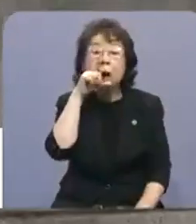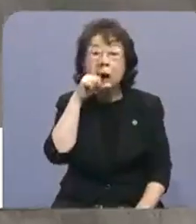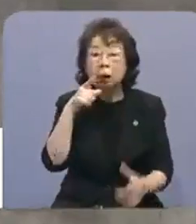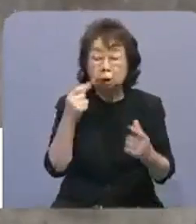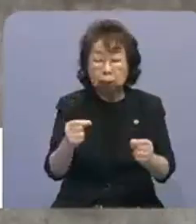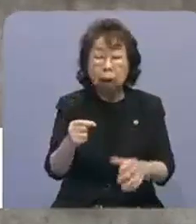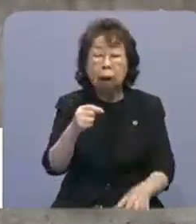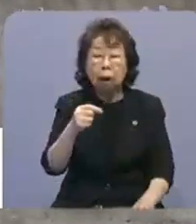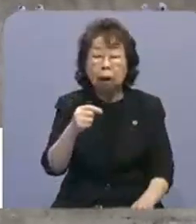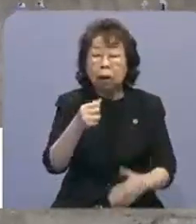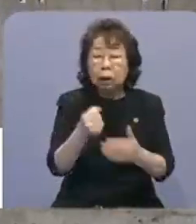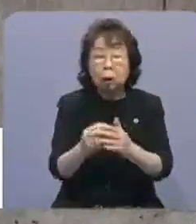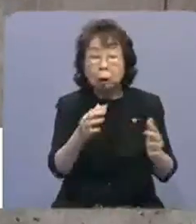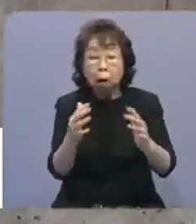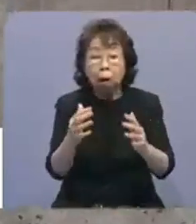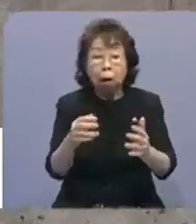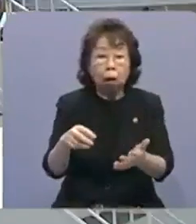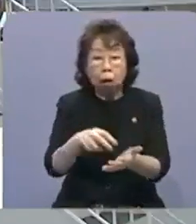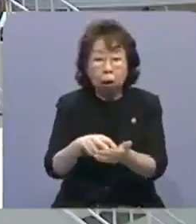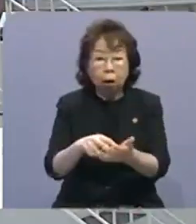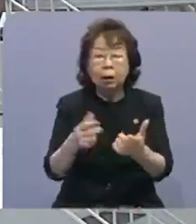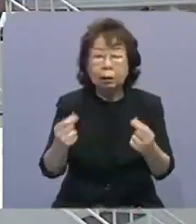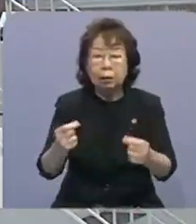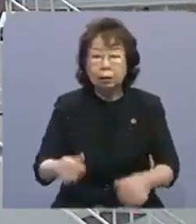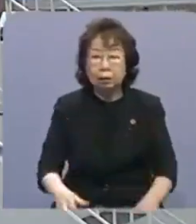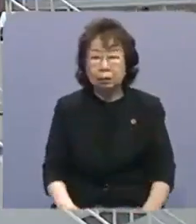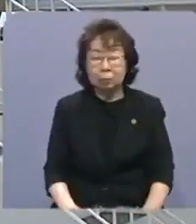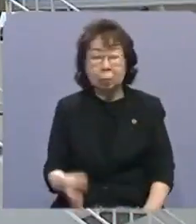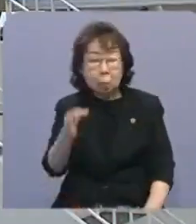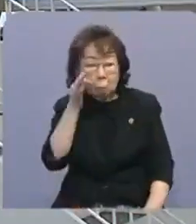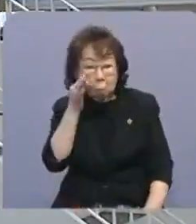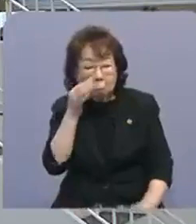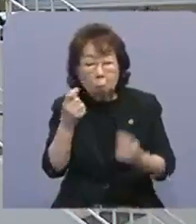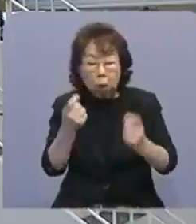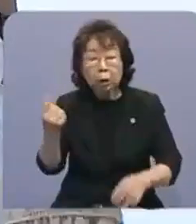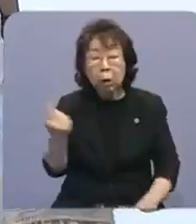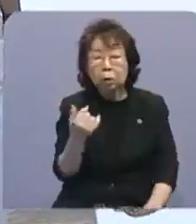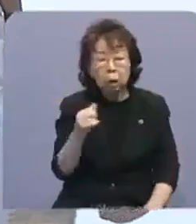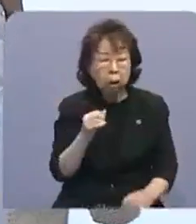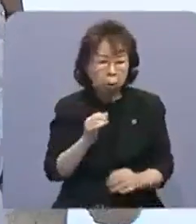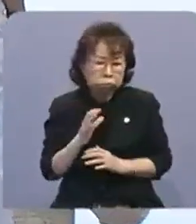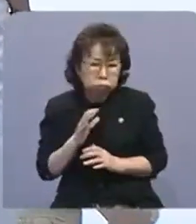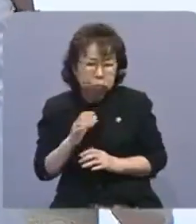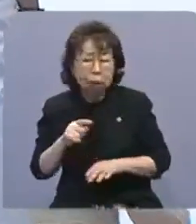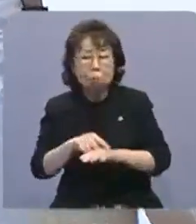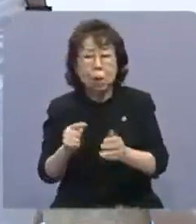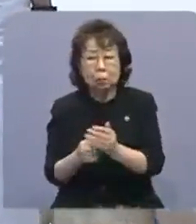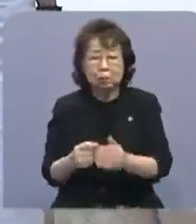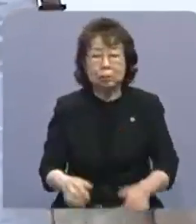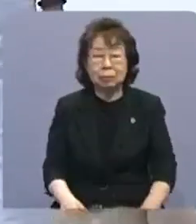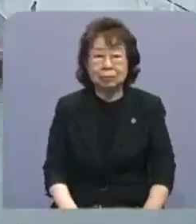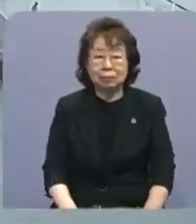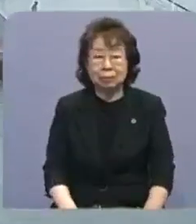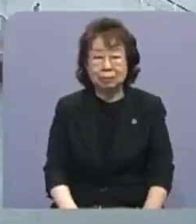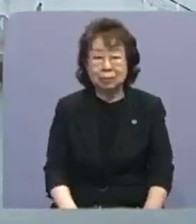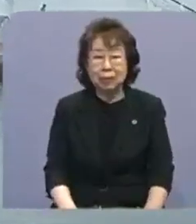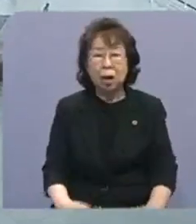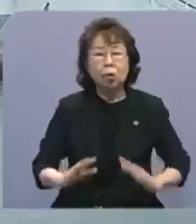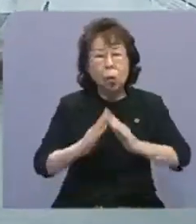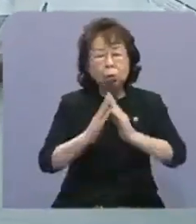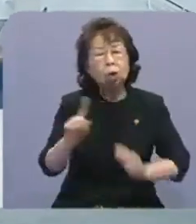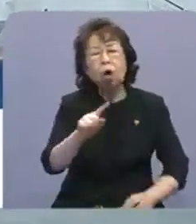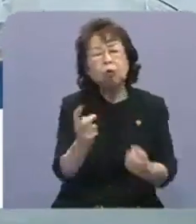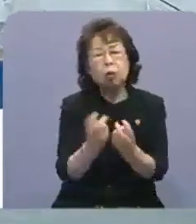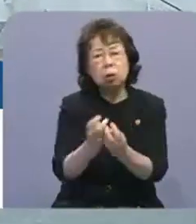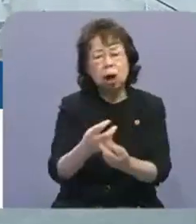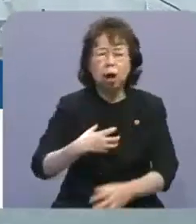커다랗게 금이가 무너질 듯 위태롭습니다. 등대를 보러 온 관광객들도 불안한 마음이 앞섭니다. 공사를 어떻게 한 건지